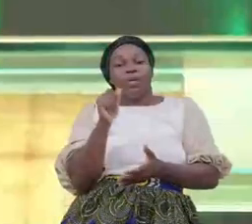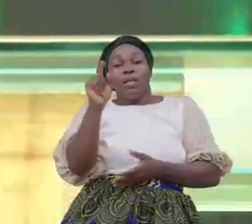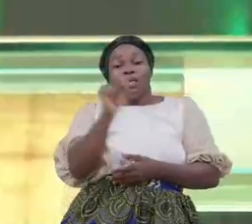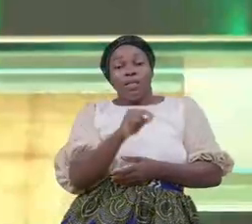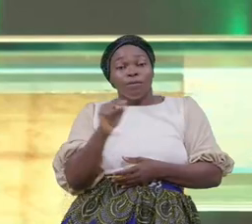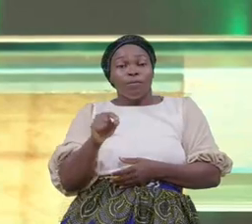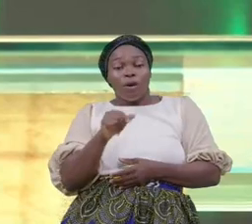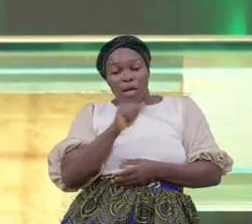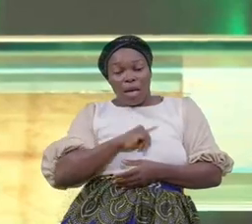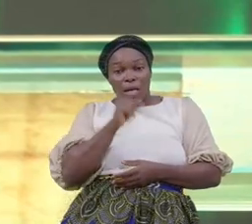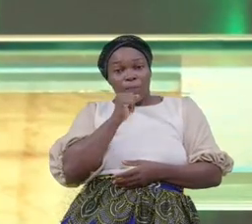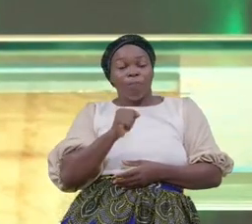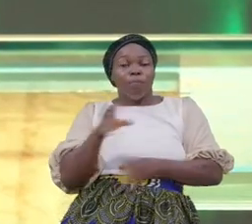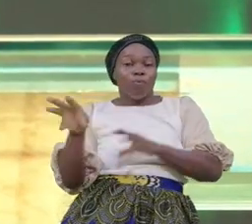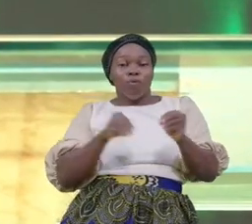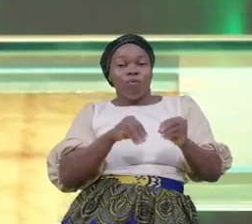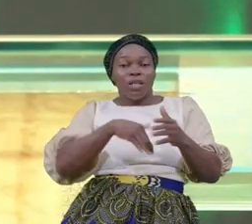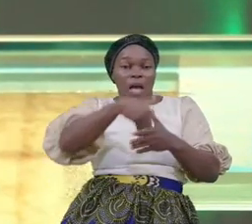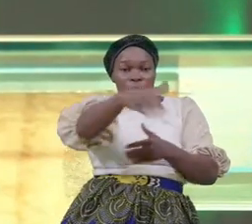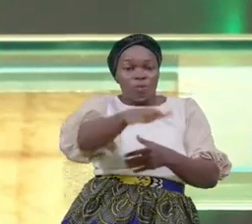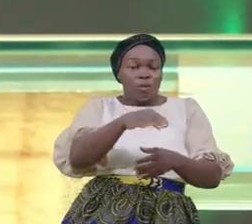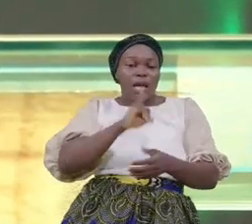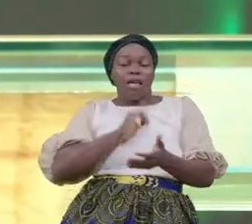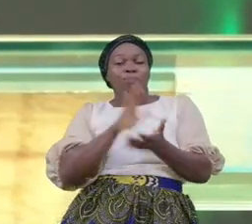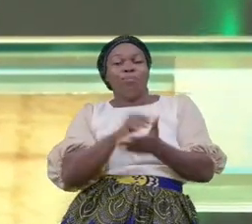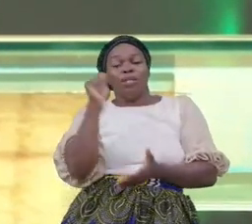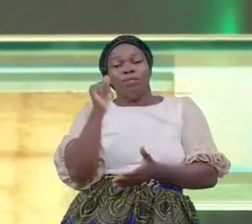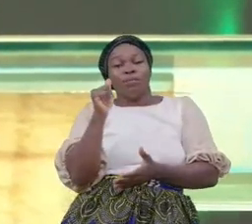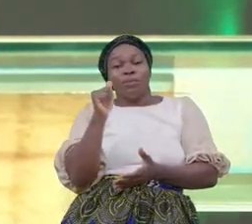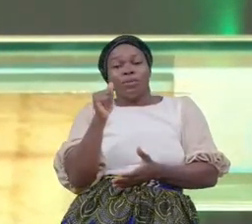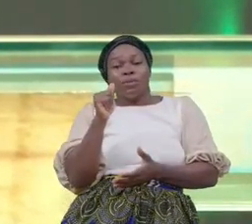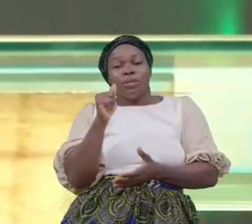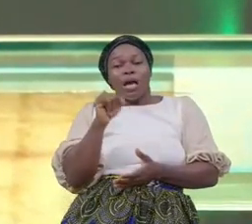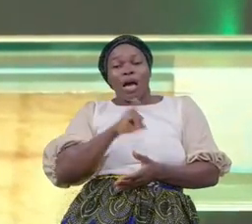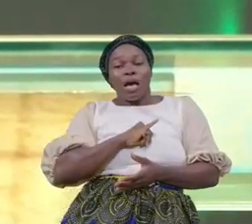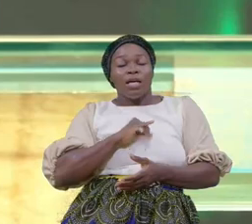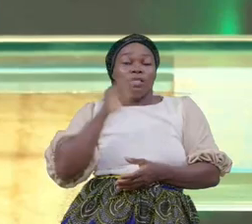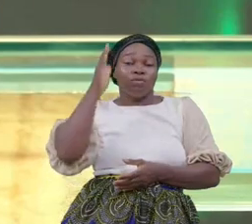C'est pourquoi je me tiens debout. Je crois. C'est pourquoi